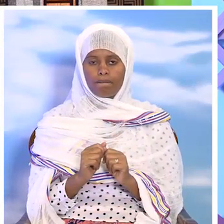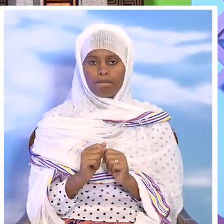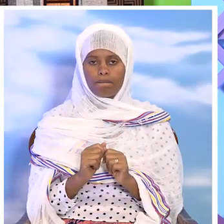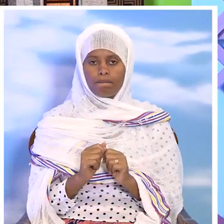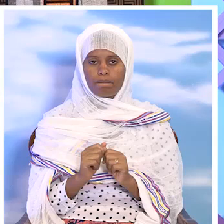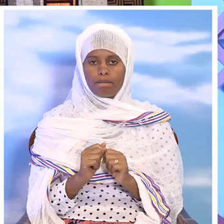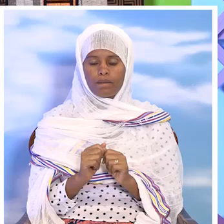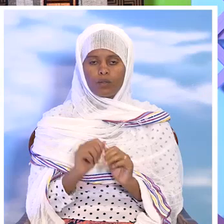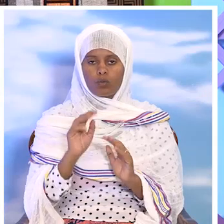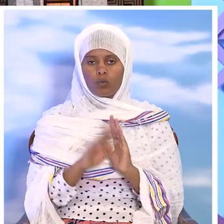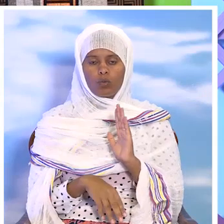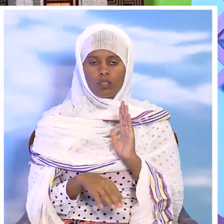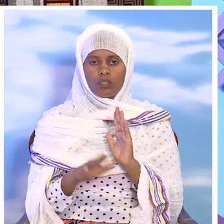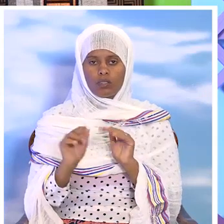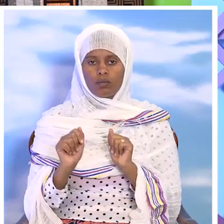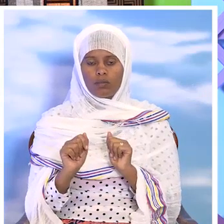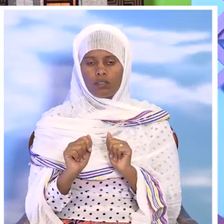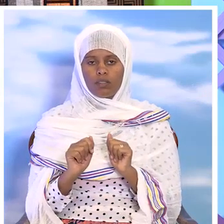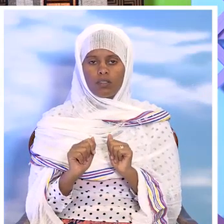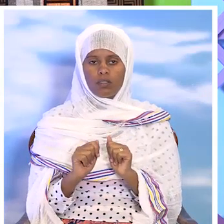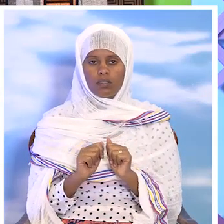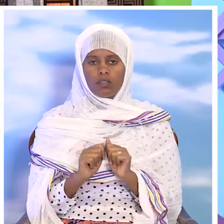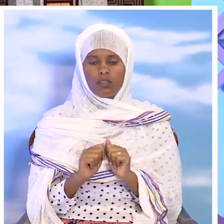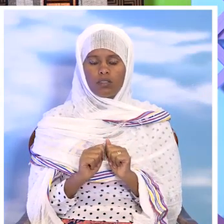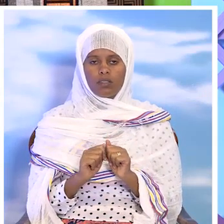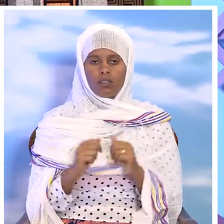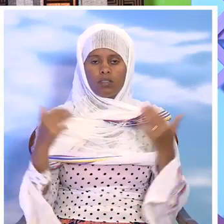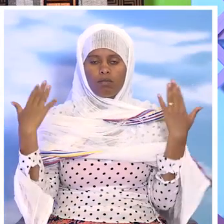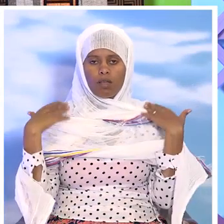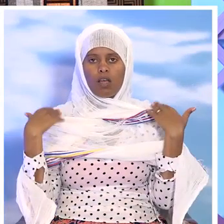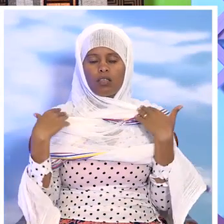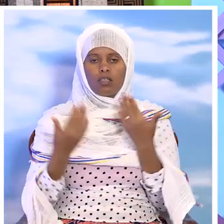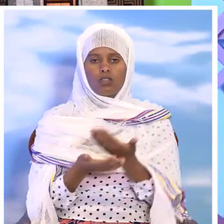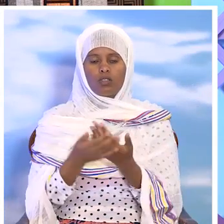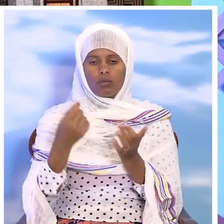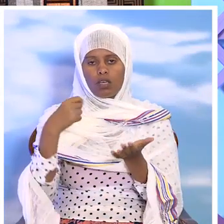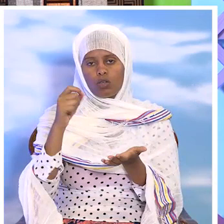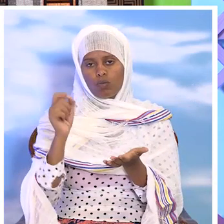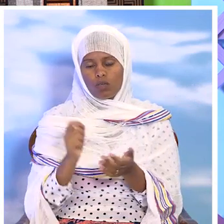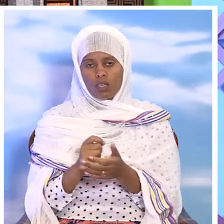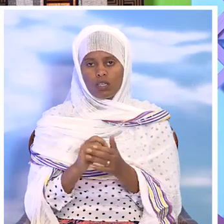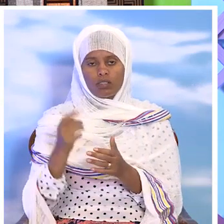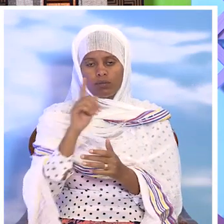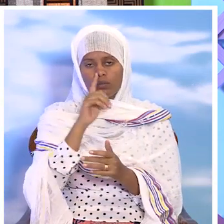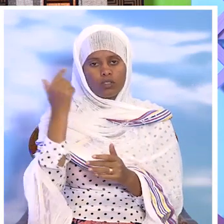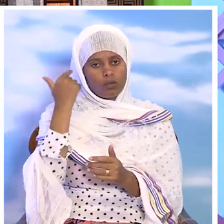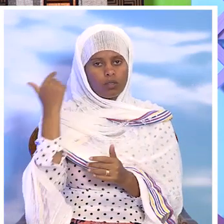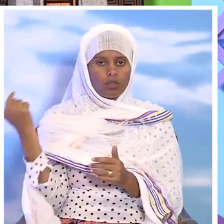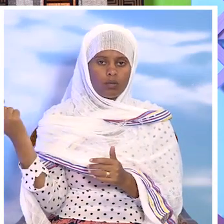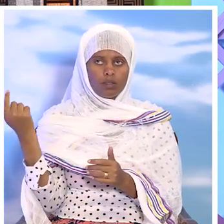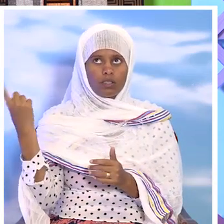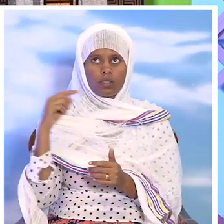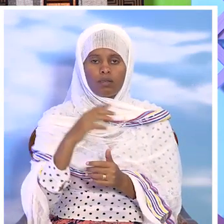ዝጎደለን ነፀበን ብኣፍ ትጉሃን መላእኽቲ ይኣርመና እግዚኣብሔር ኣምላኽና። ፅኒልኩም ሰማዕኹምን ድማ እግዚኣብሔር